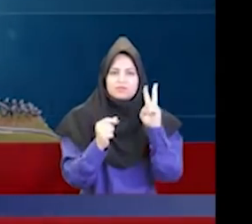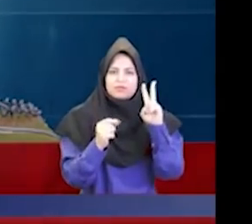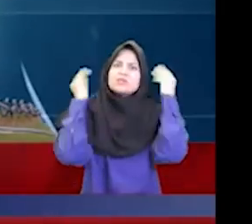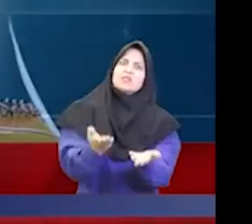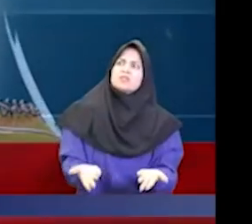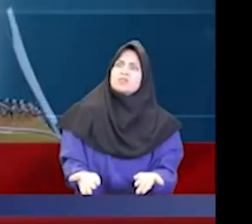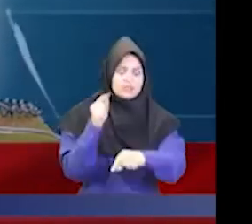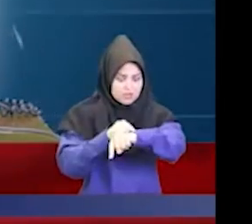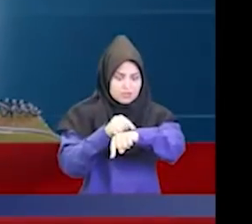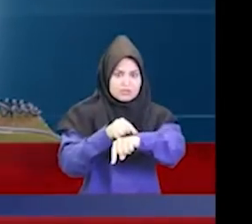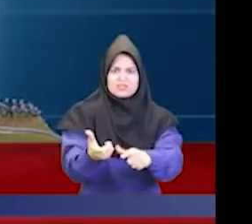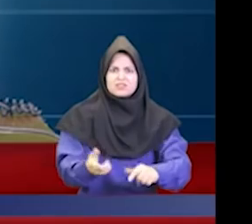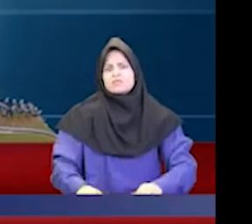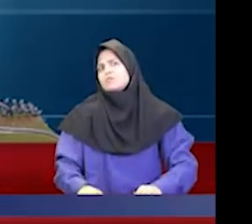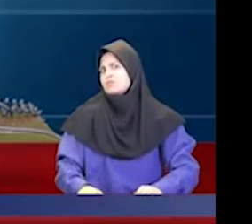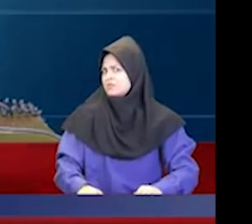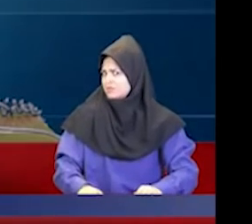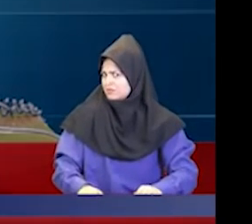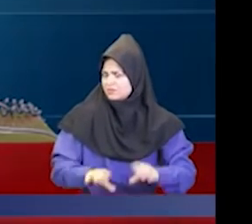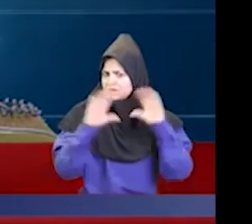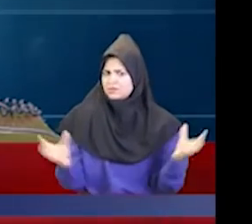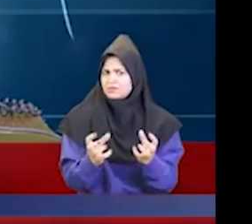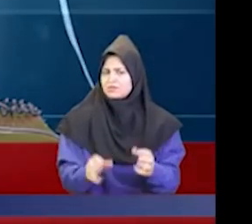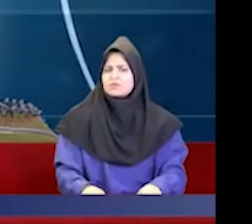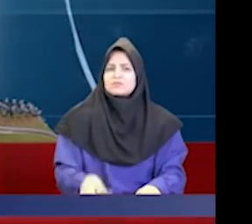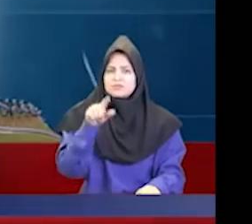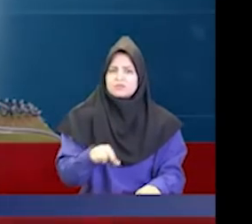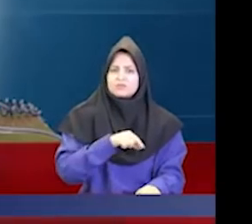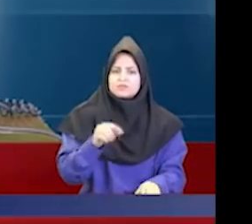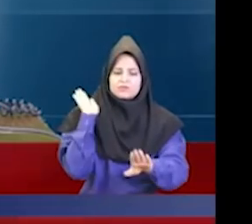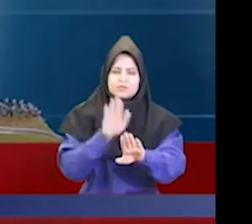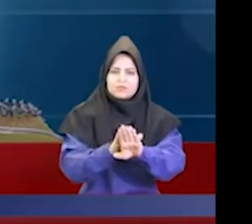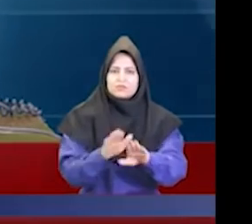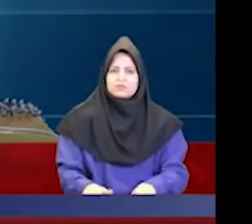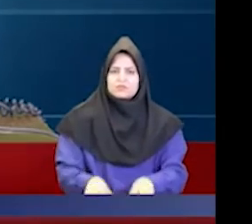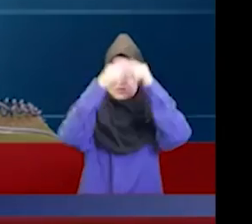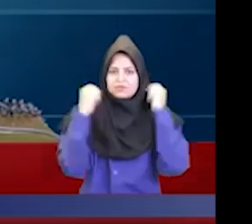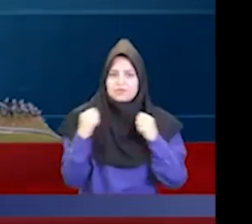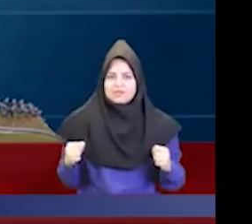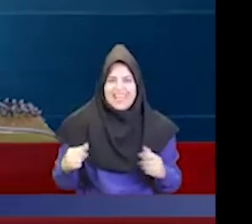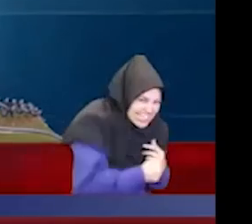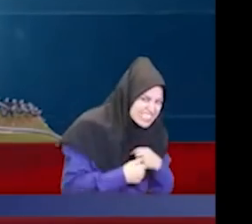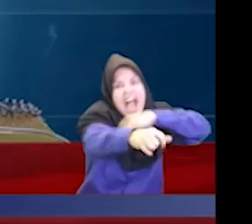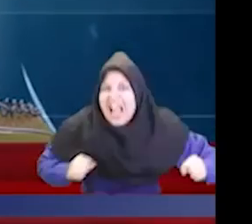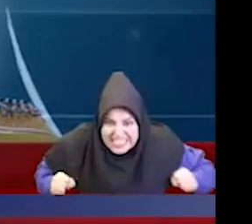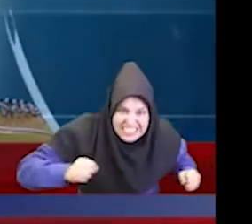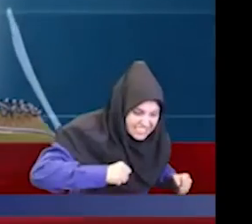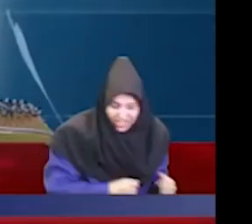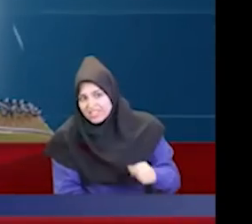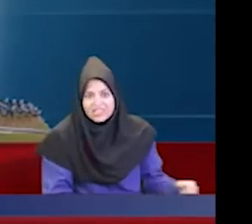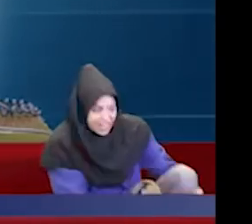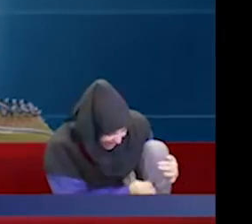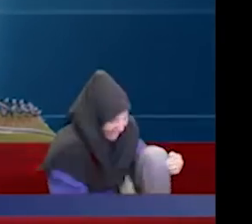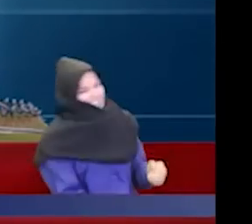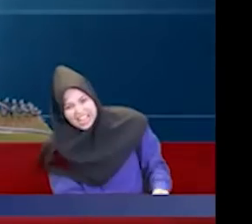معنی داره دختر از هر 6 شب بیرون باشه را استارت کرد. در این راستا مبارزه با دختران پاچه برمالیده، لنگ و پاچه بیرون